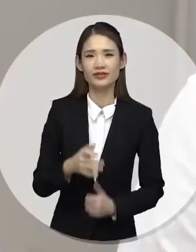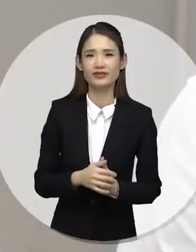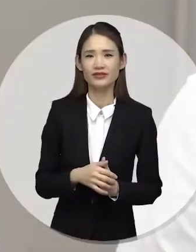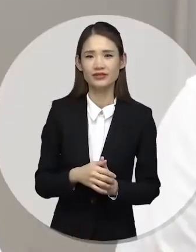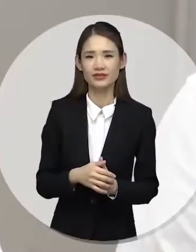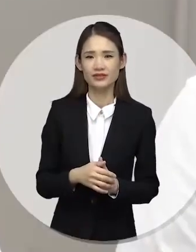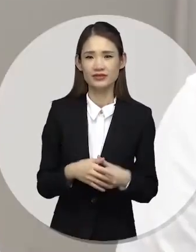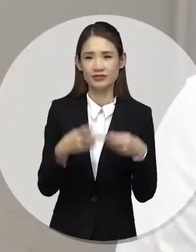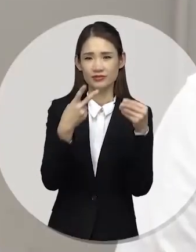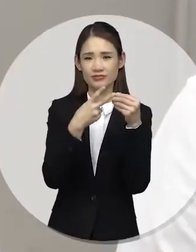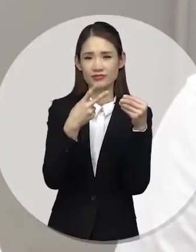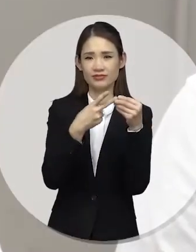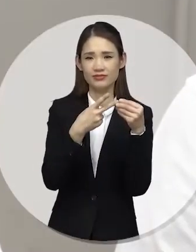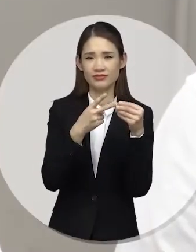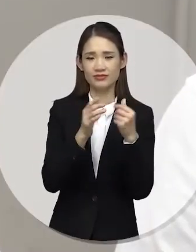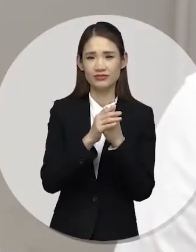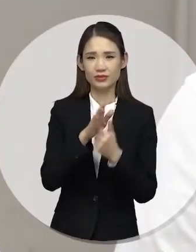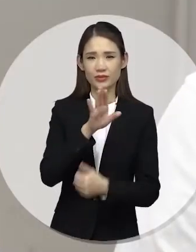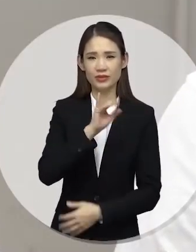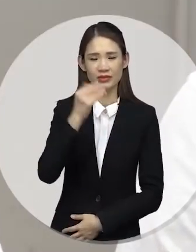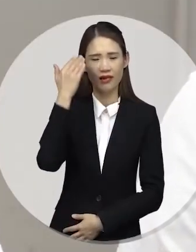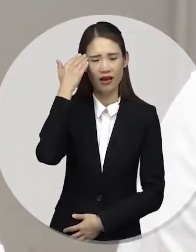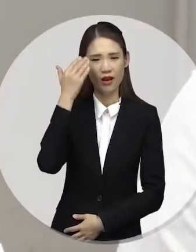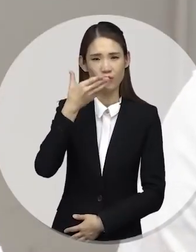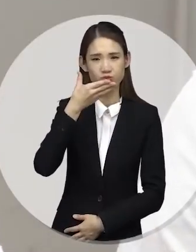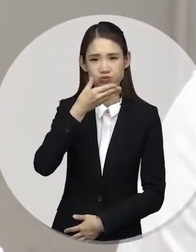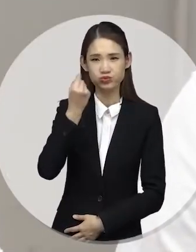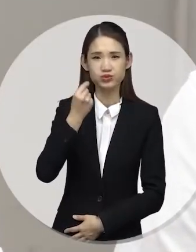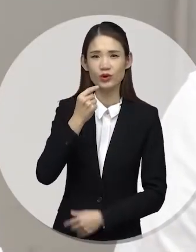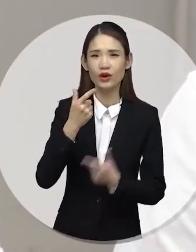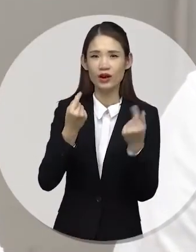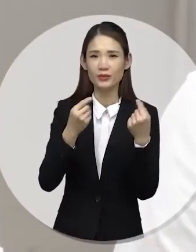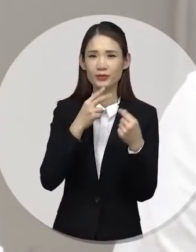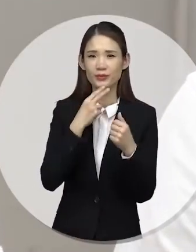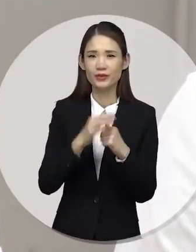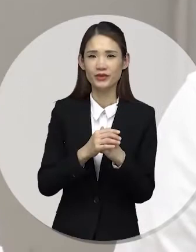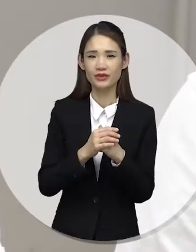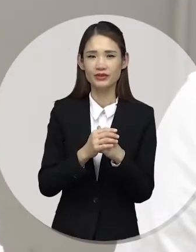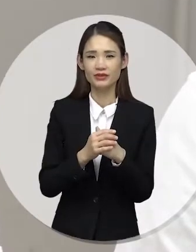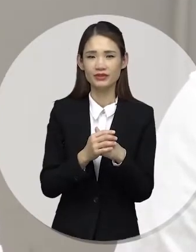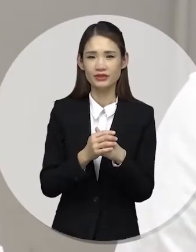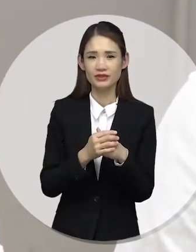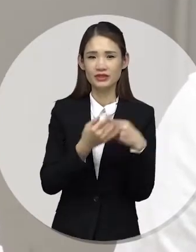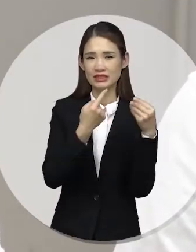않나. 좀 2번 너무 비상식적인 것 같고 1번은 좀